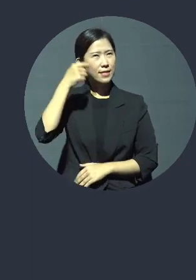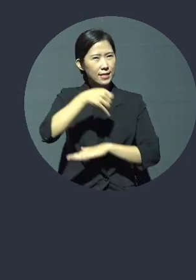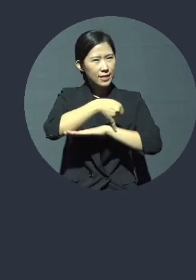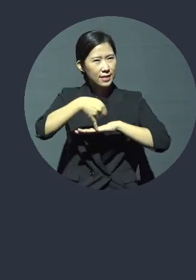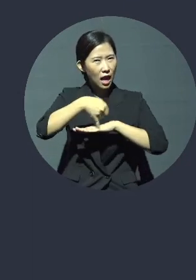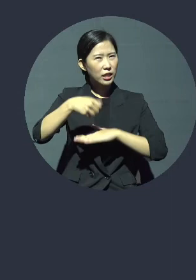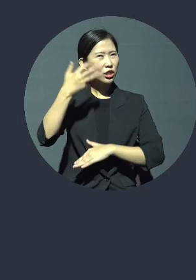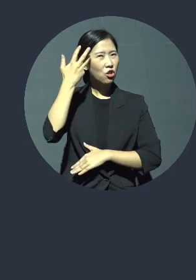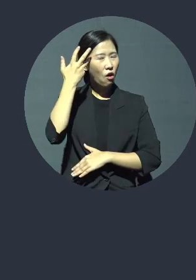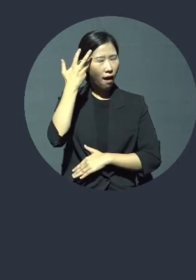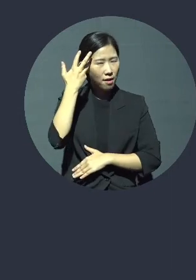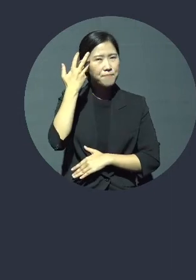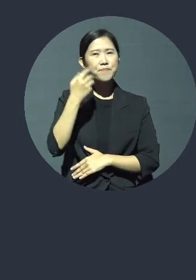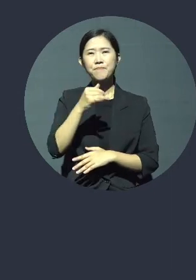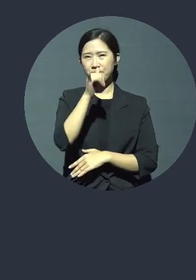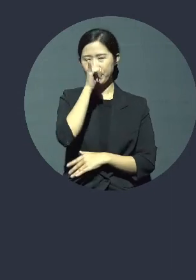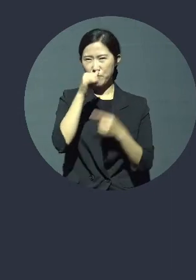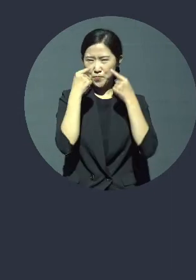힘이라고 생각합니다.